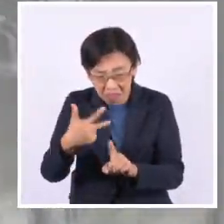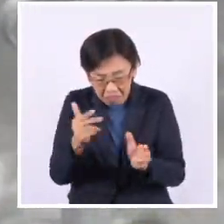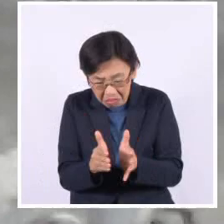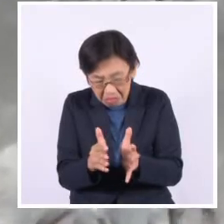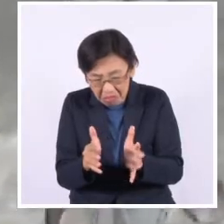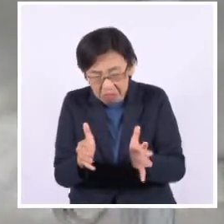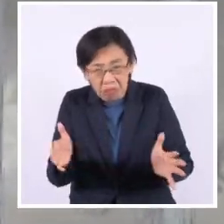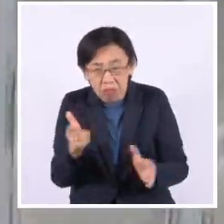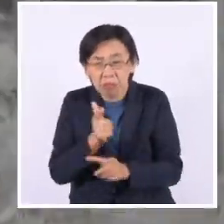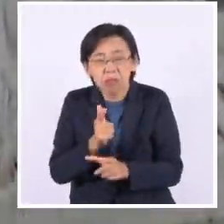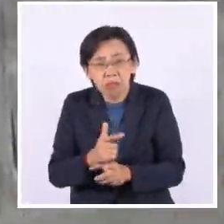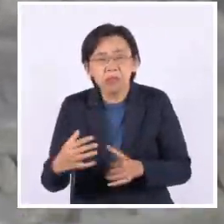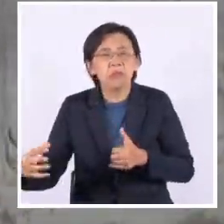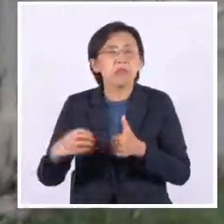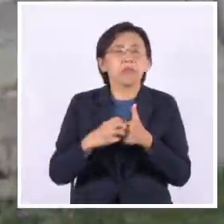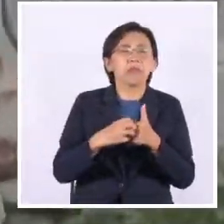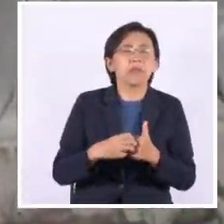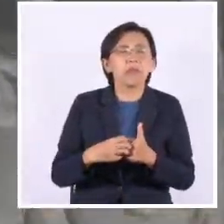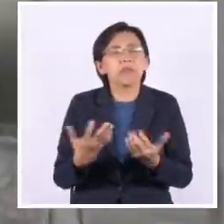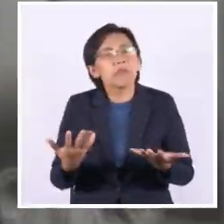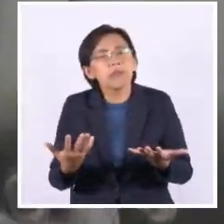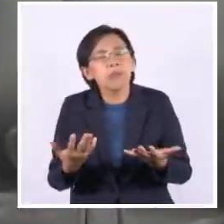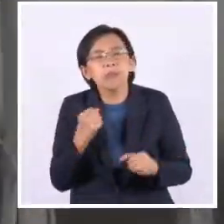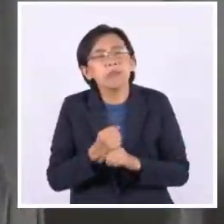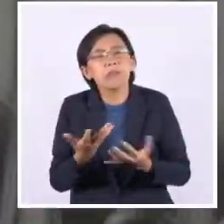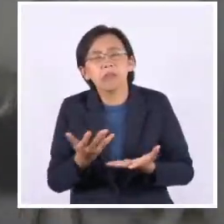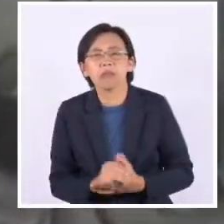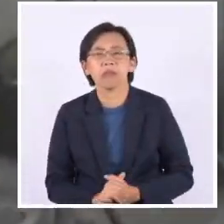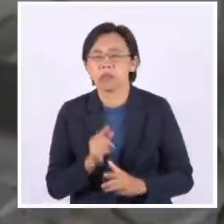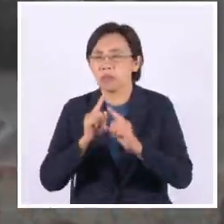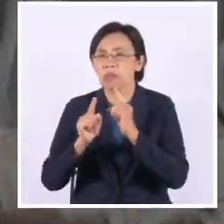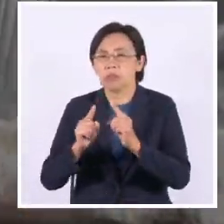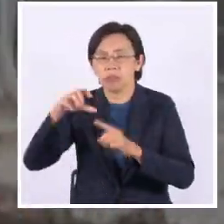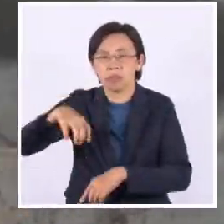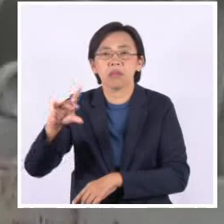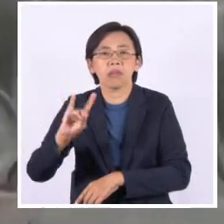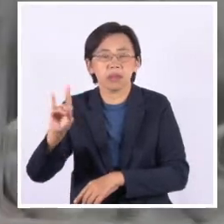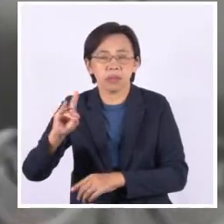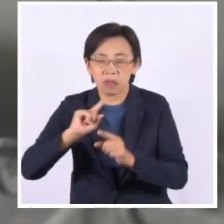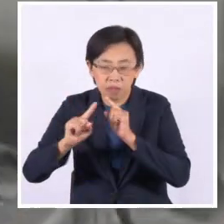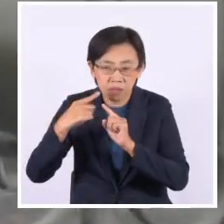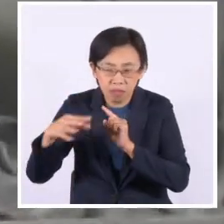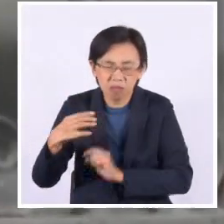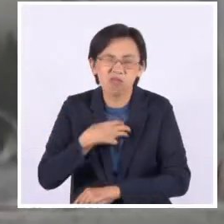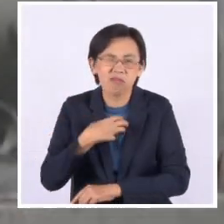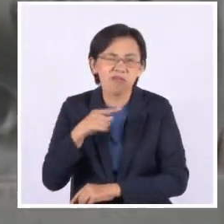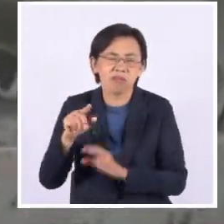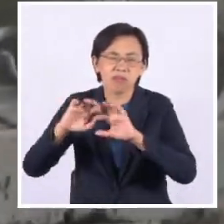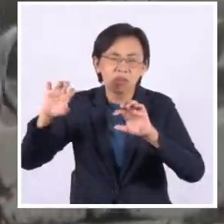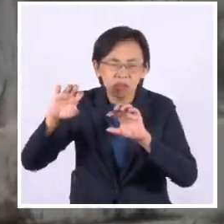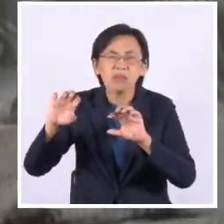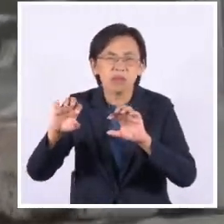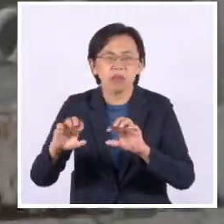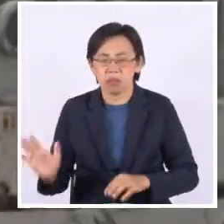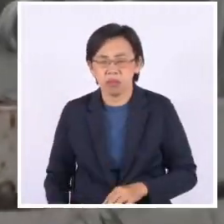จะยังไงกับมันดีเห็นว่าเขาไปปรึกษากับปศุสัตว์นะคะอยากจะให้ราชการเนี่ยไปเก็บ